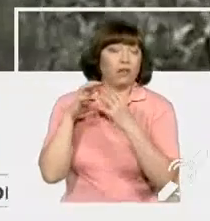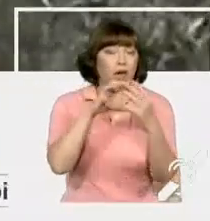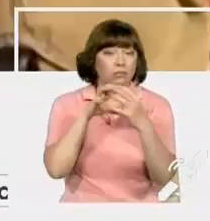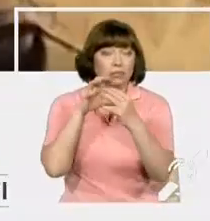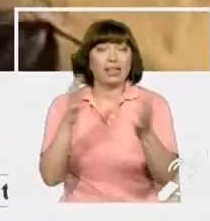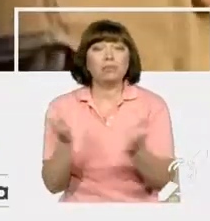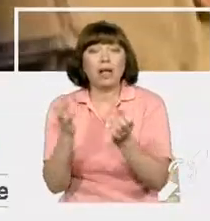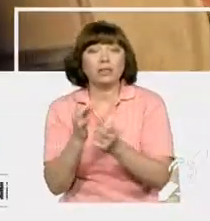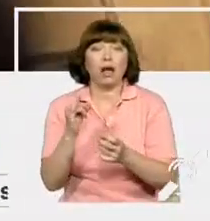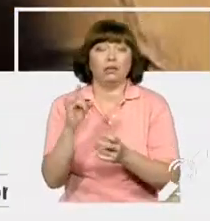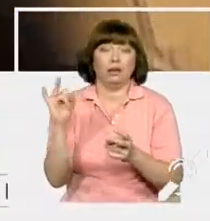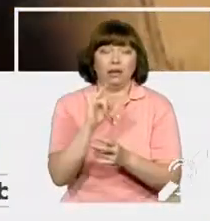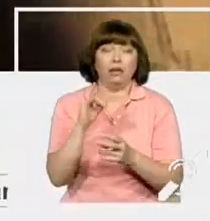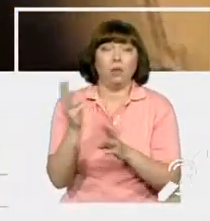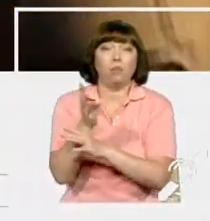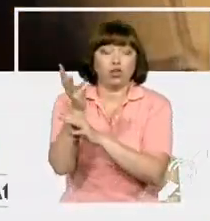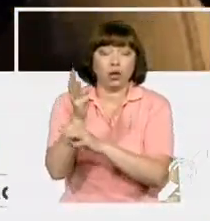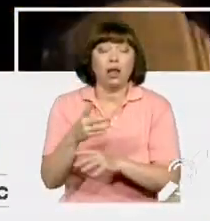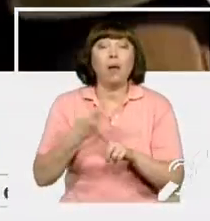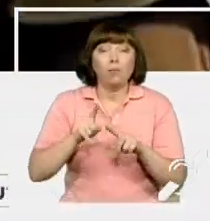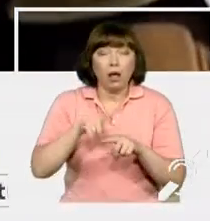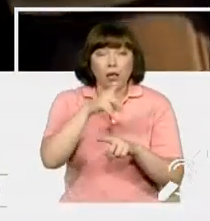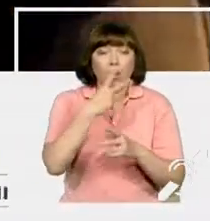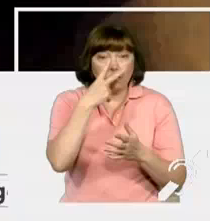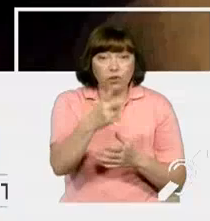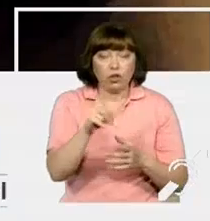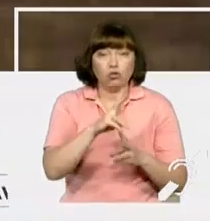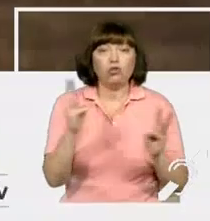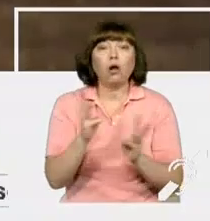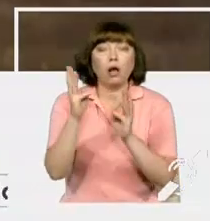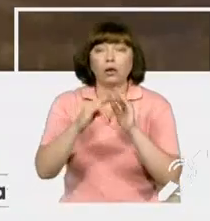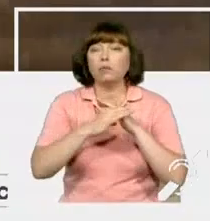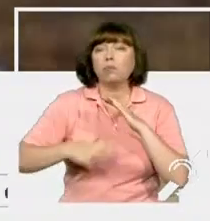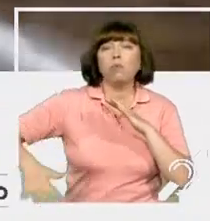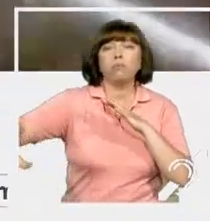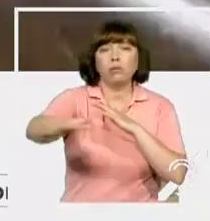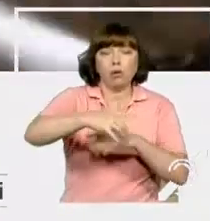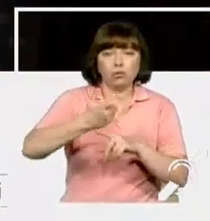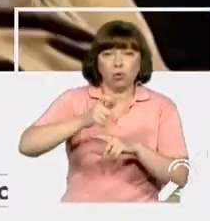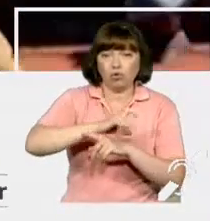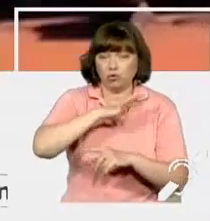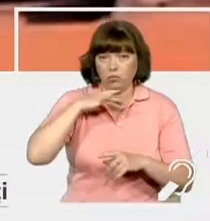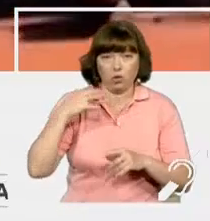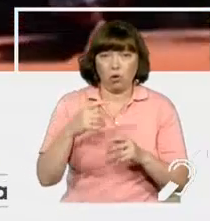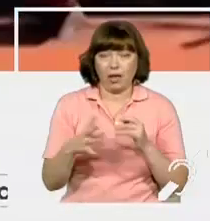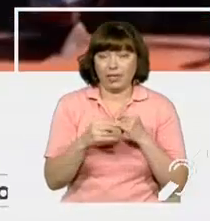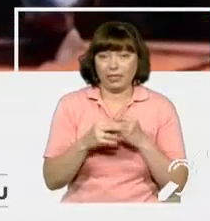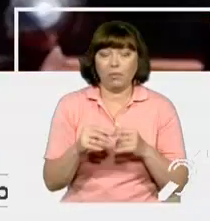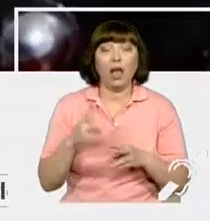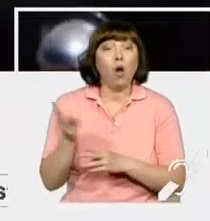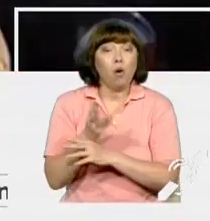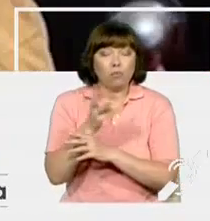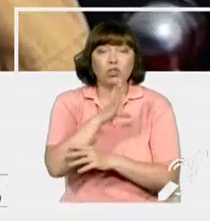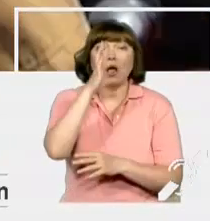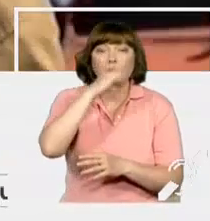de salvatori și pompieri. Ajunși la destinație, pompierii au stabilit că arde o suprafață extinsă de vegetație uscată. Pompierii